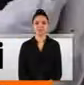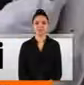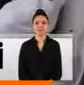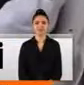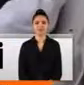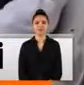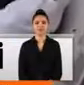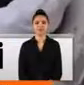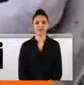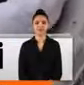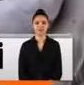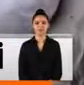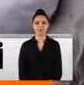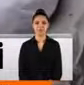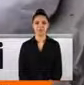hepsine.